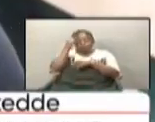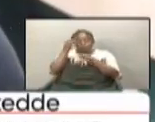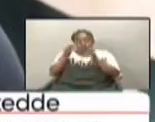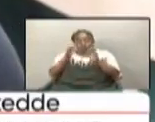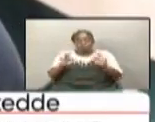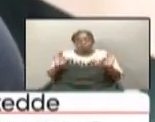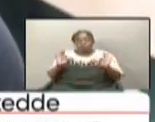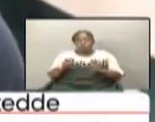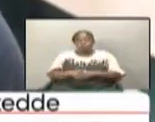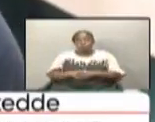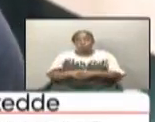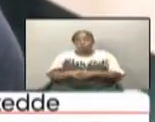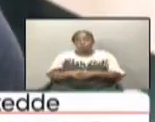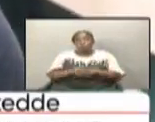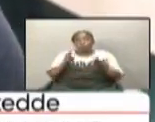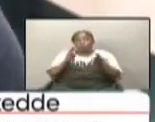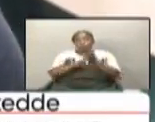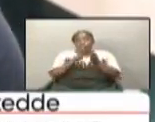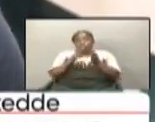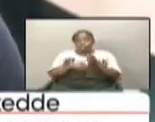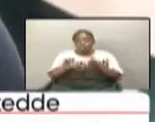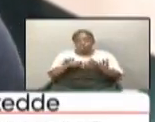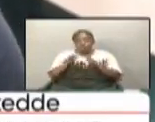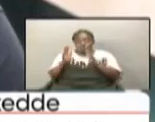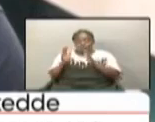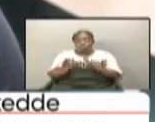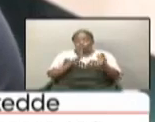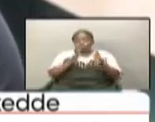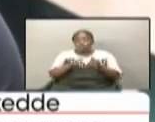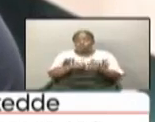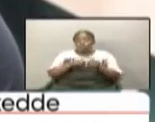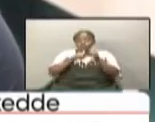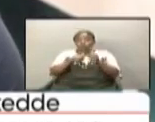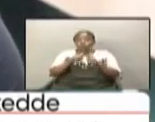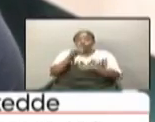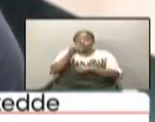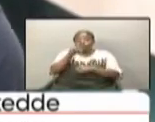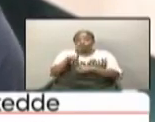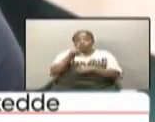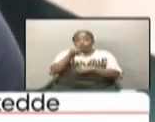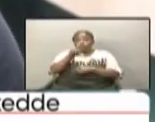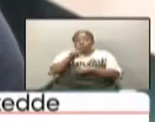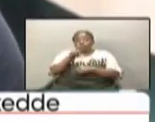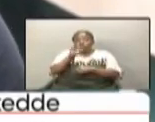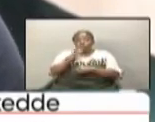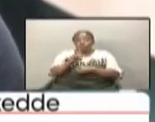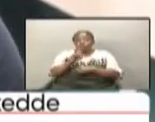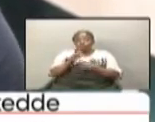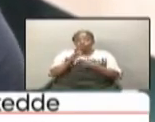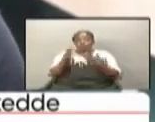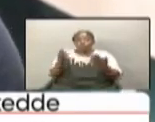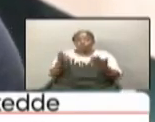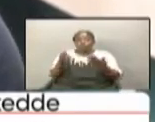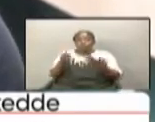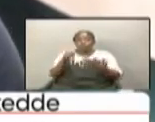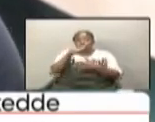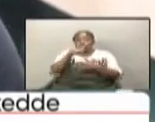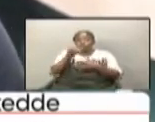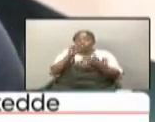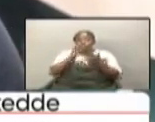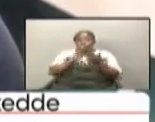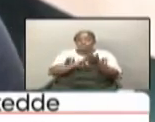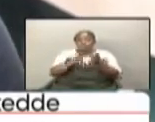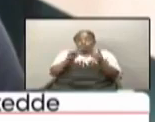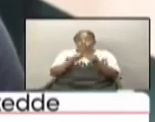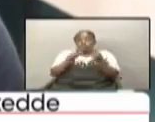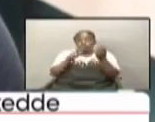ng'aba Akadde ndi nga tugoberedde enteekateeka eno gye tuteekawo eya paspero bulirwa mande na buli lwakuna